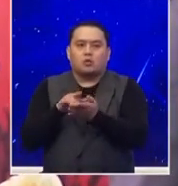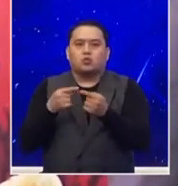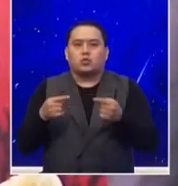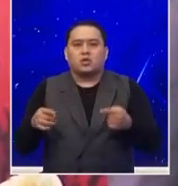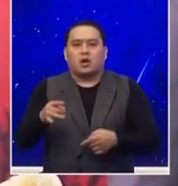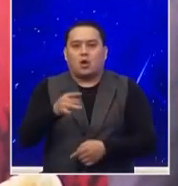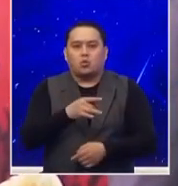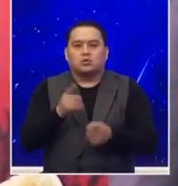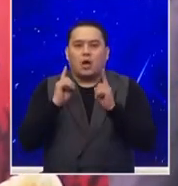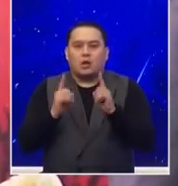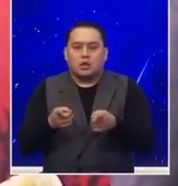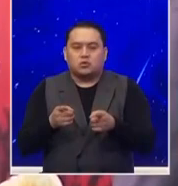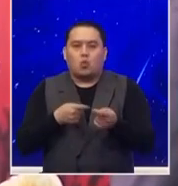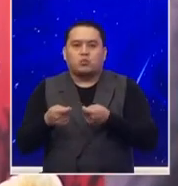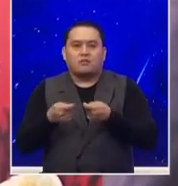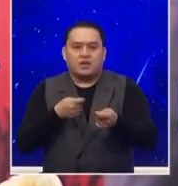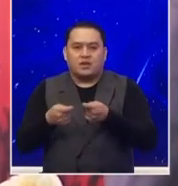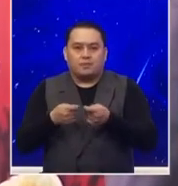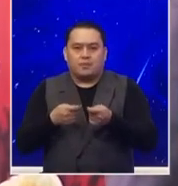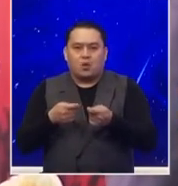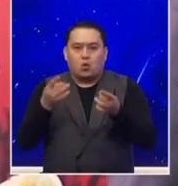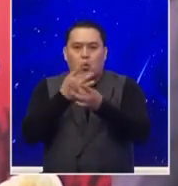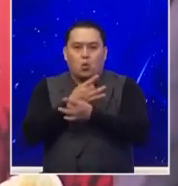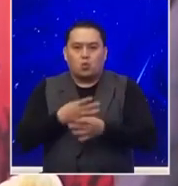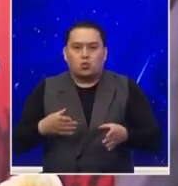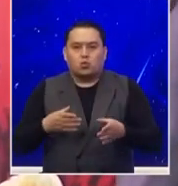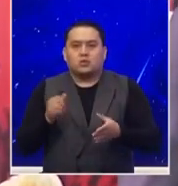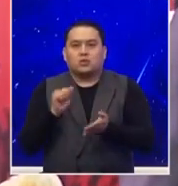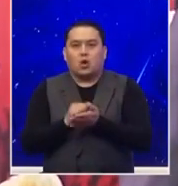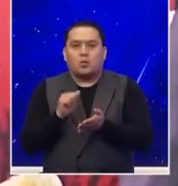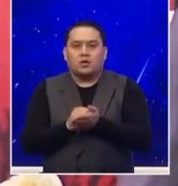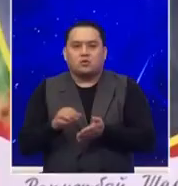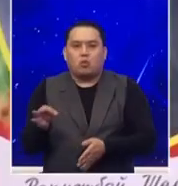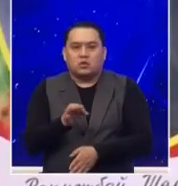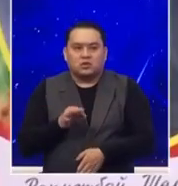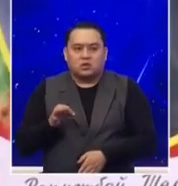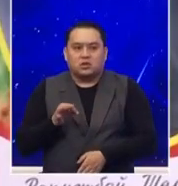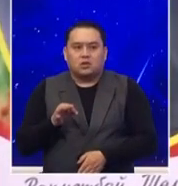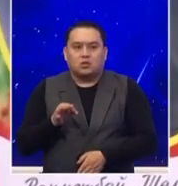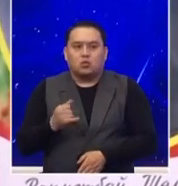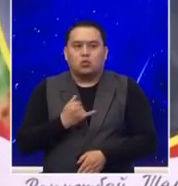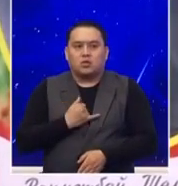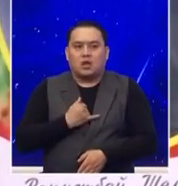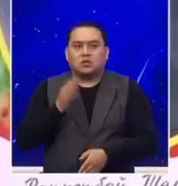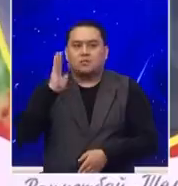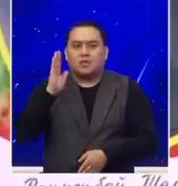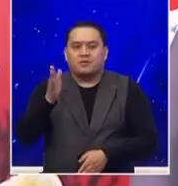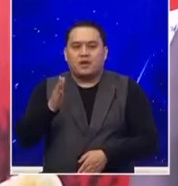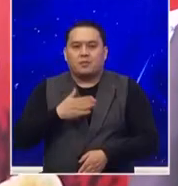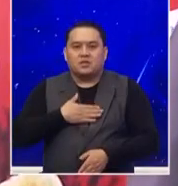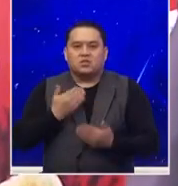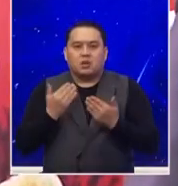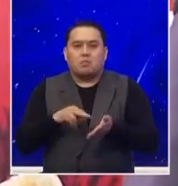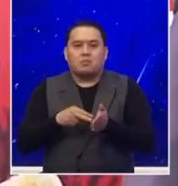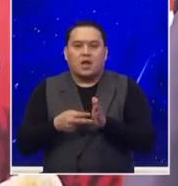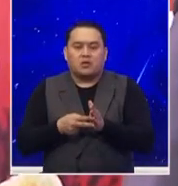районы, согласовано с управлением культуры, архивов и документации области. Того у нас еще впереди, мы сейчас по